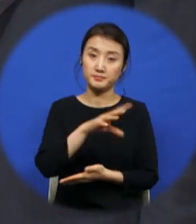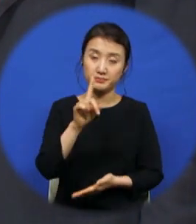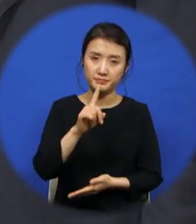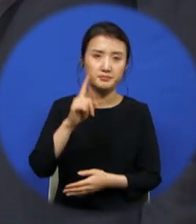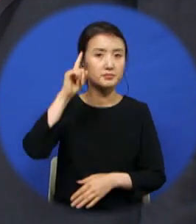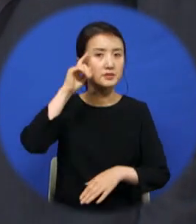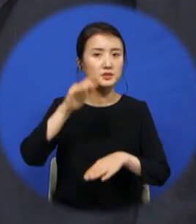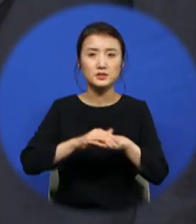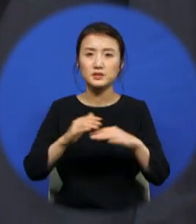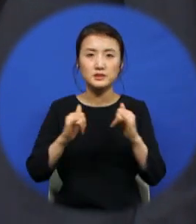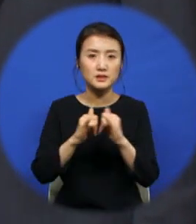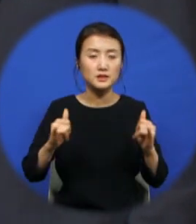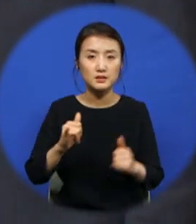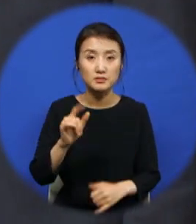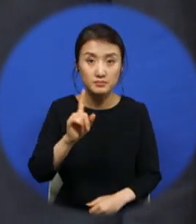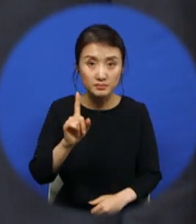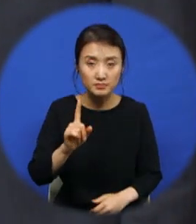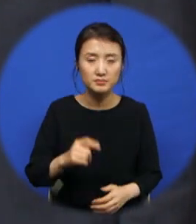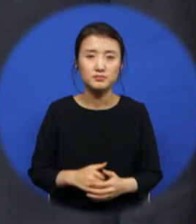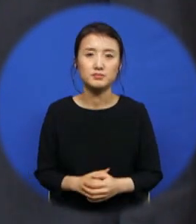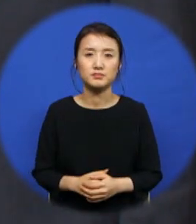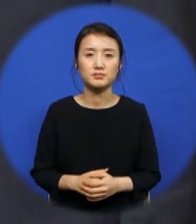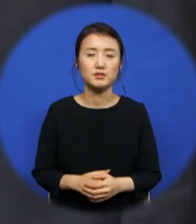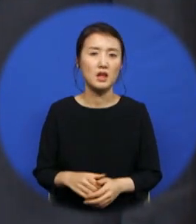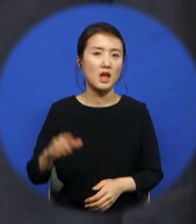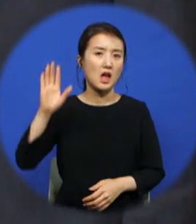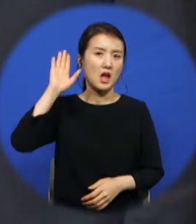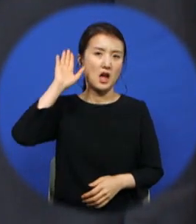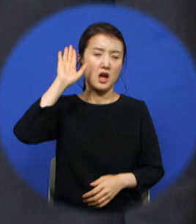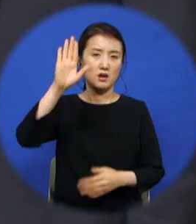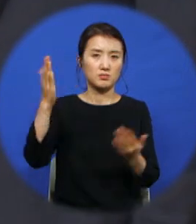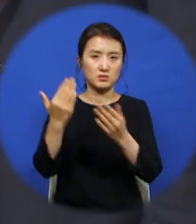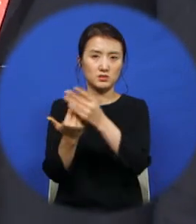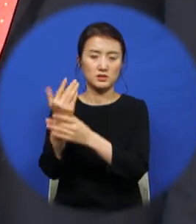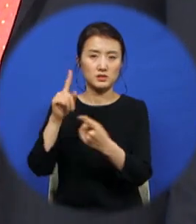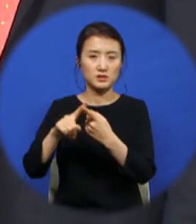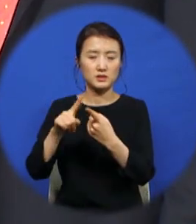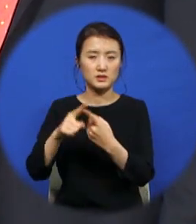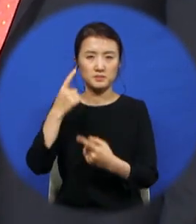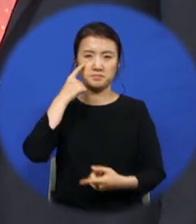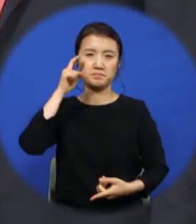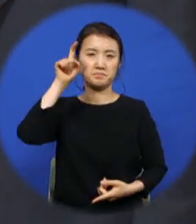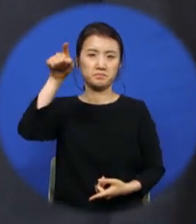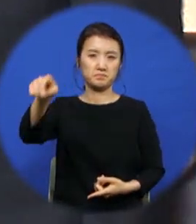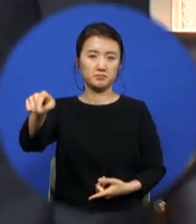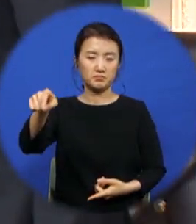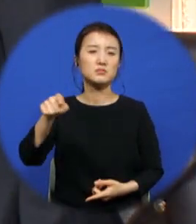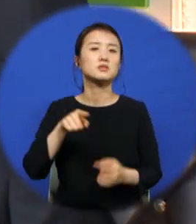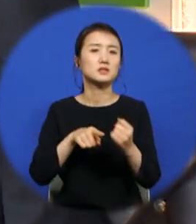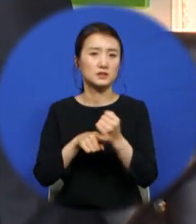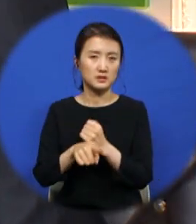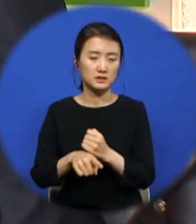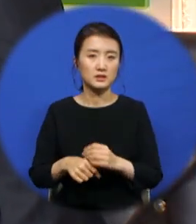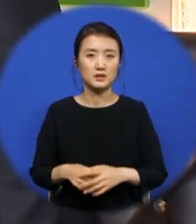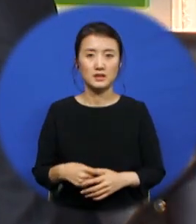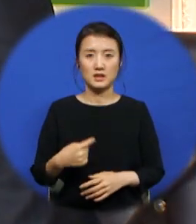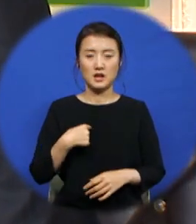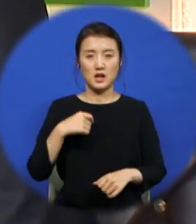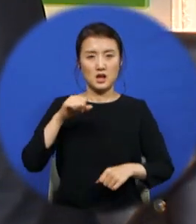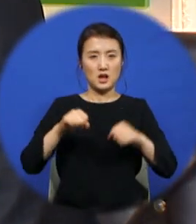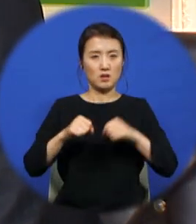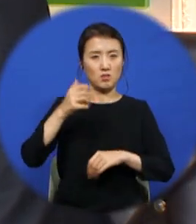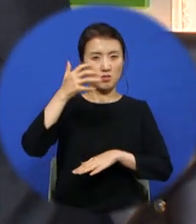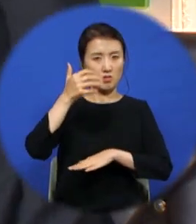자인가 장차 일어날 일을 알아차릴 수 있는 장이다 자신의 행동 결과를